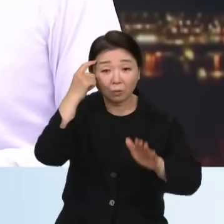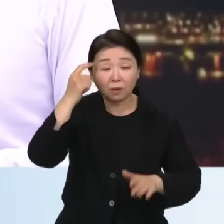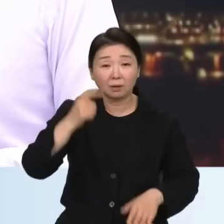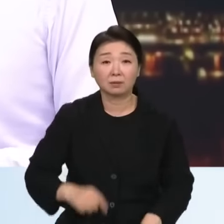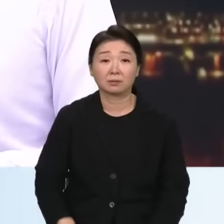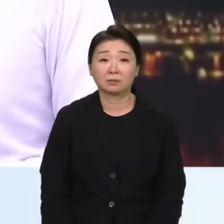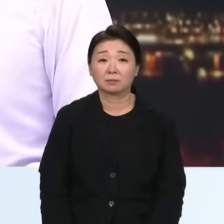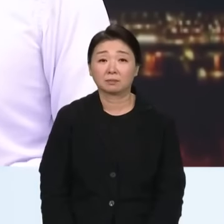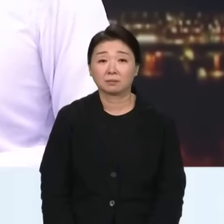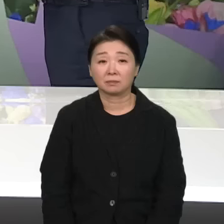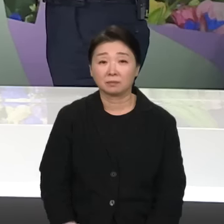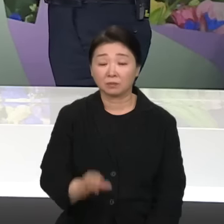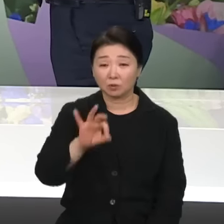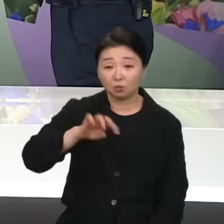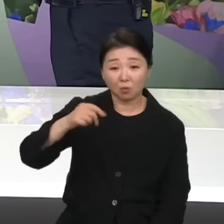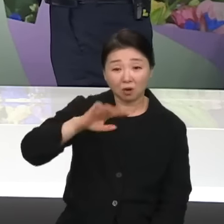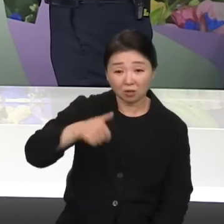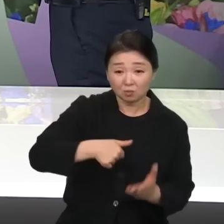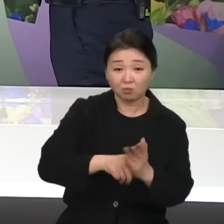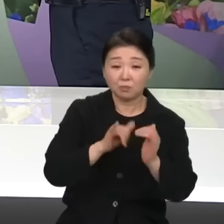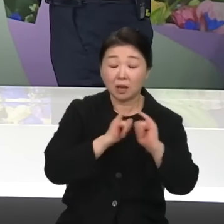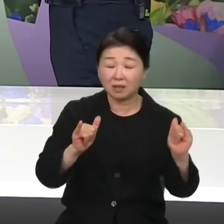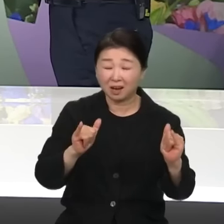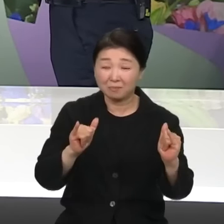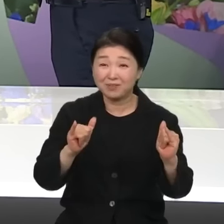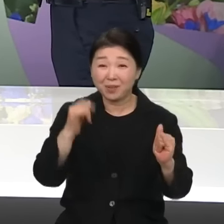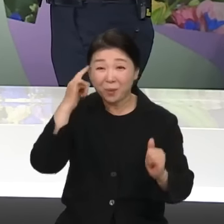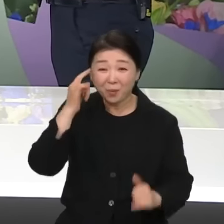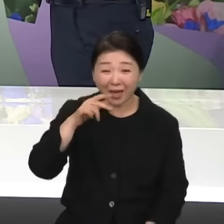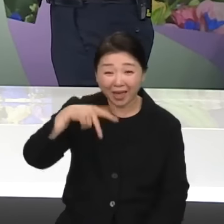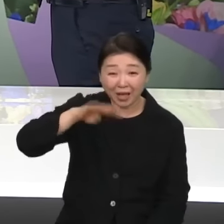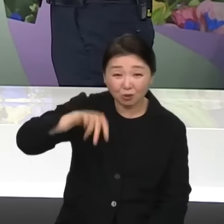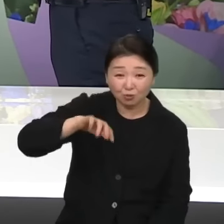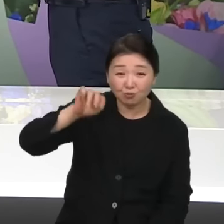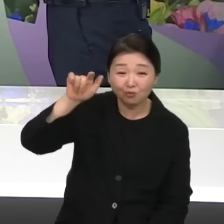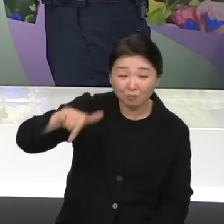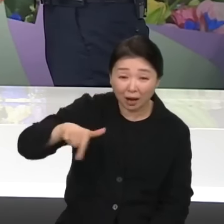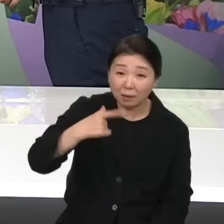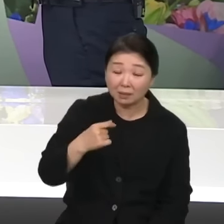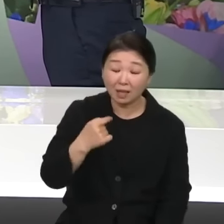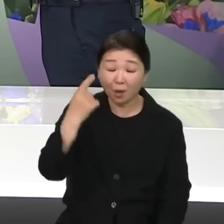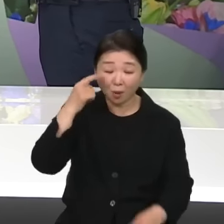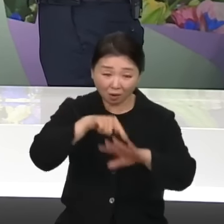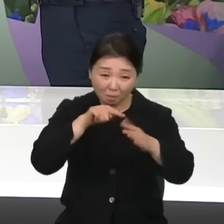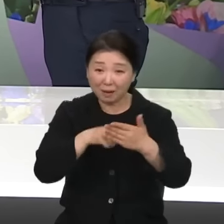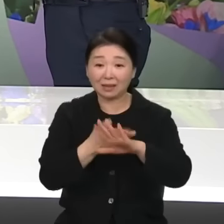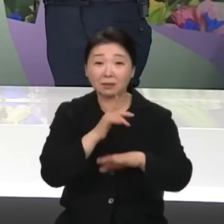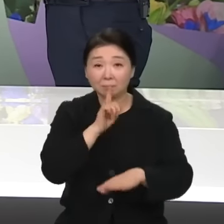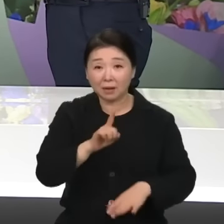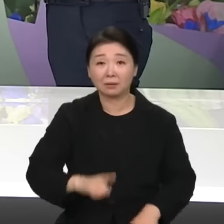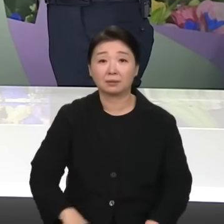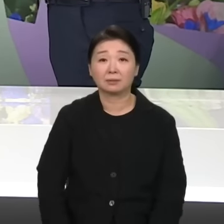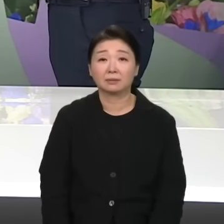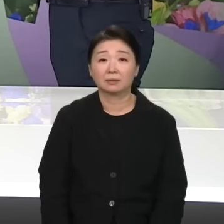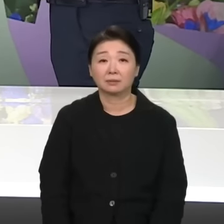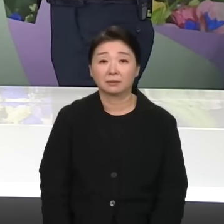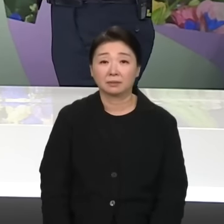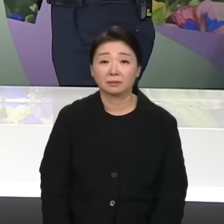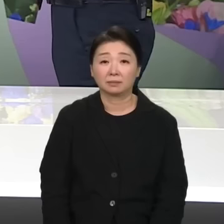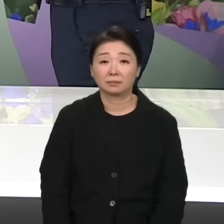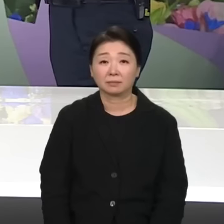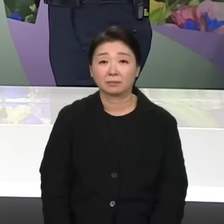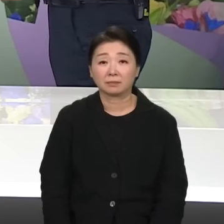네, 그렇습니다. 일단 우원식 투표한 사람은 수박이다, 이런 분위기가 있습니다. 이른바 겉과 속이 다르다라는 비판할 때 나오는 말이죠. 네. 민주당